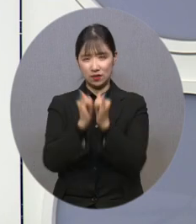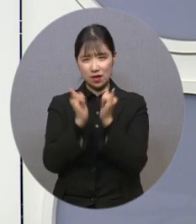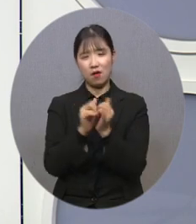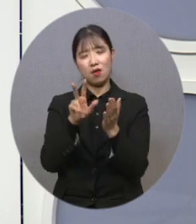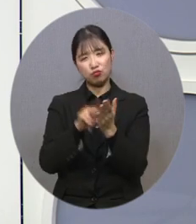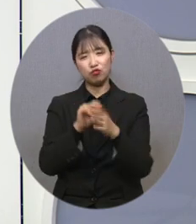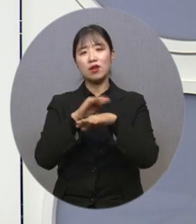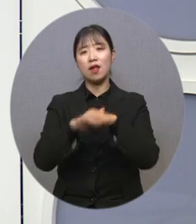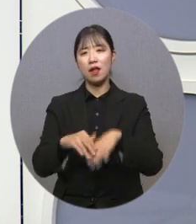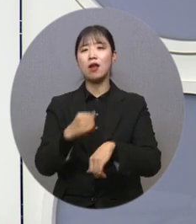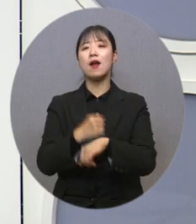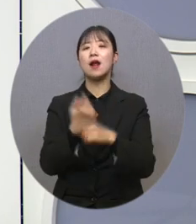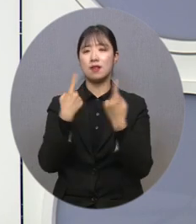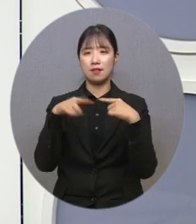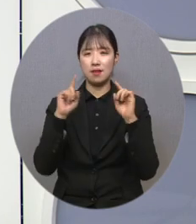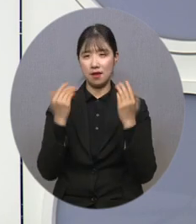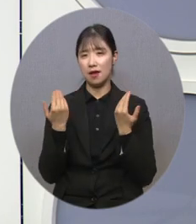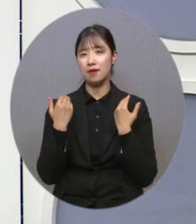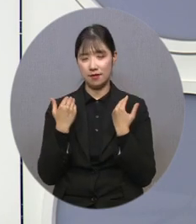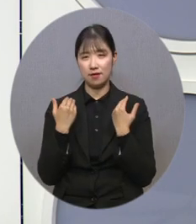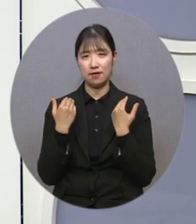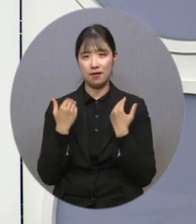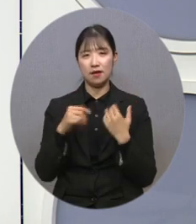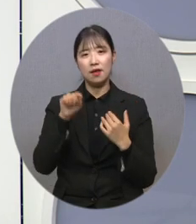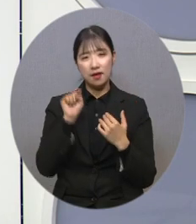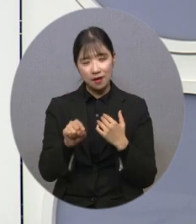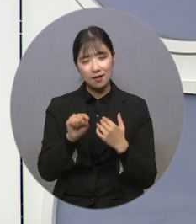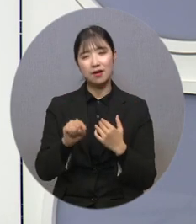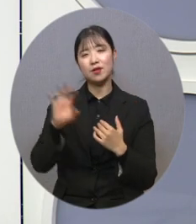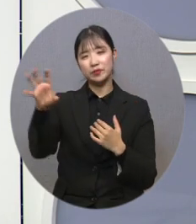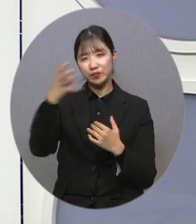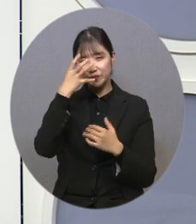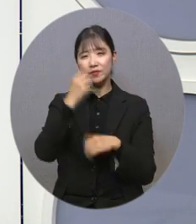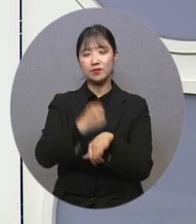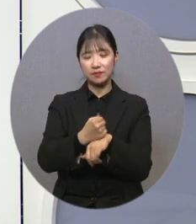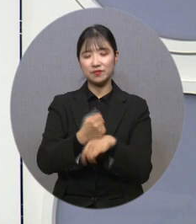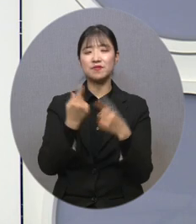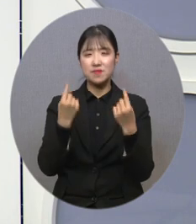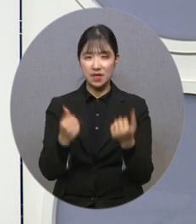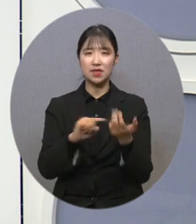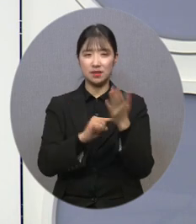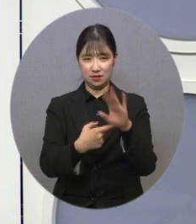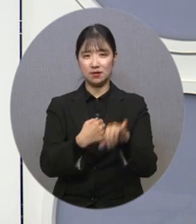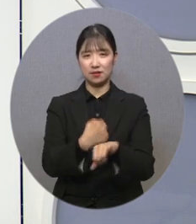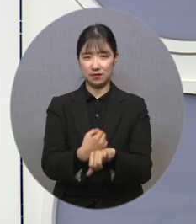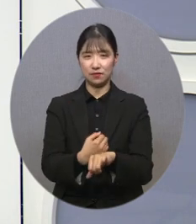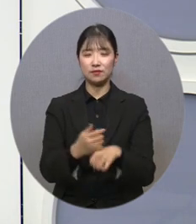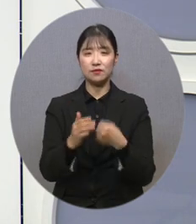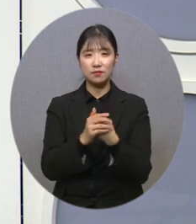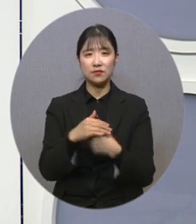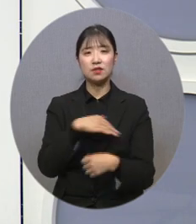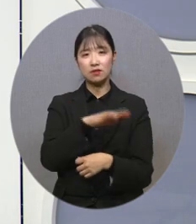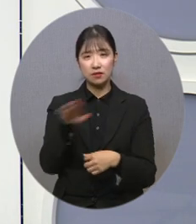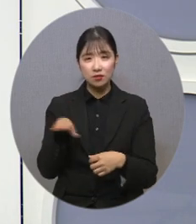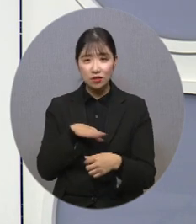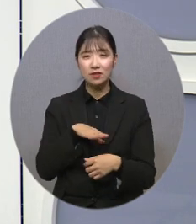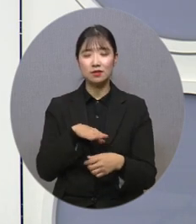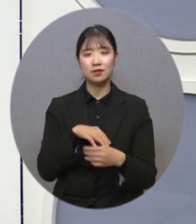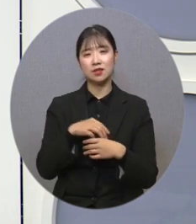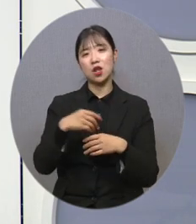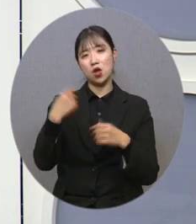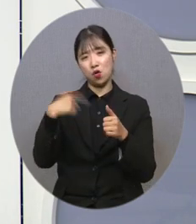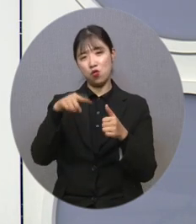문제를 해결하는 대학 이런 걸 표방하고 저희도 그 비슷한 걸 표방하고 있습니다. 그래서 우리는